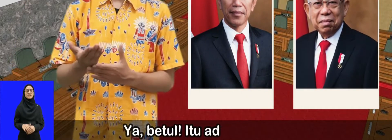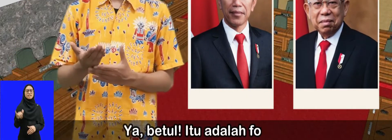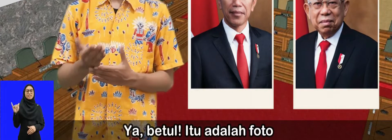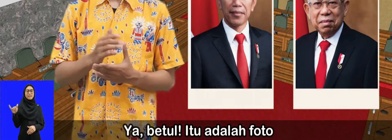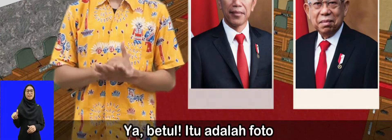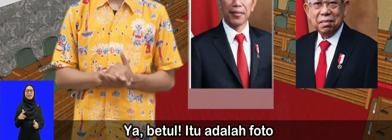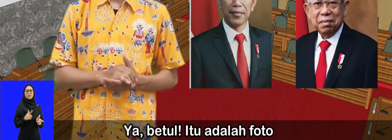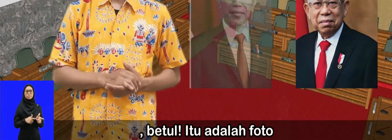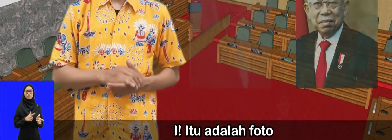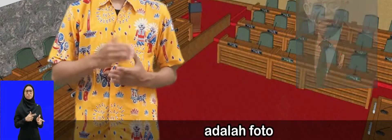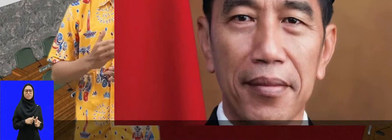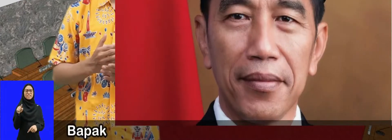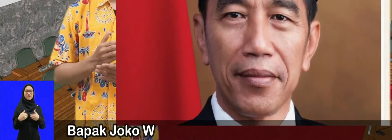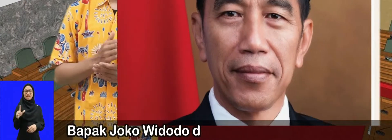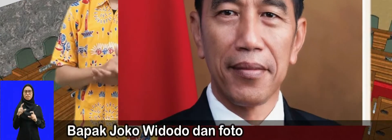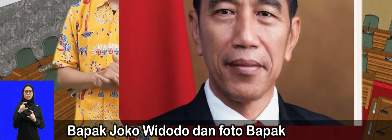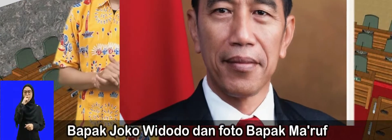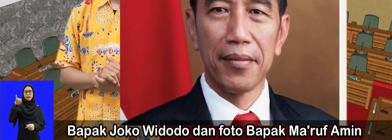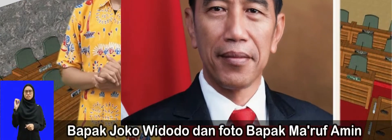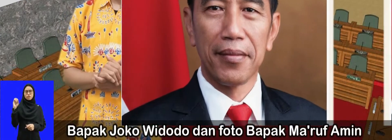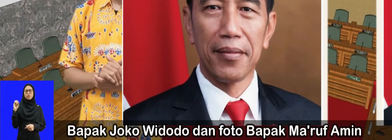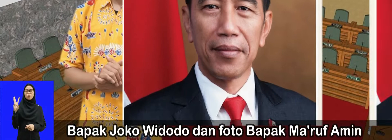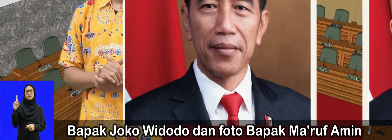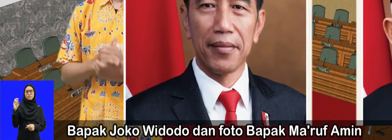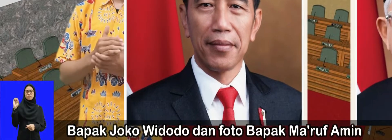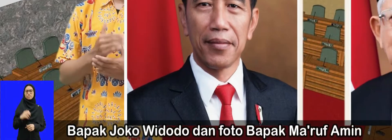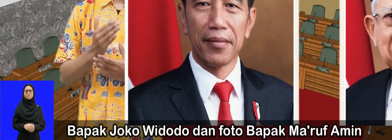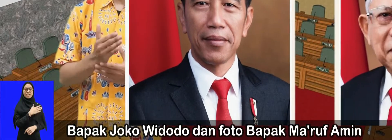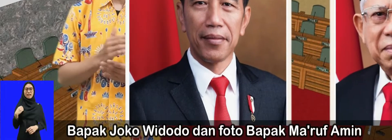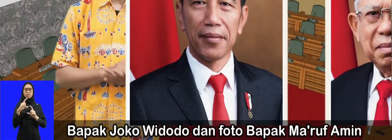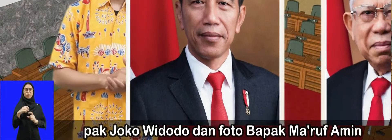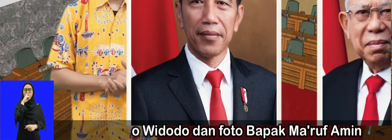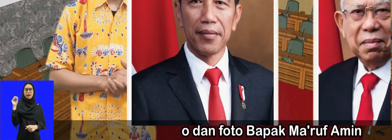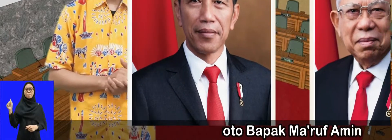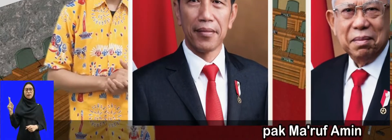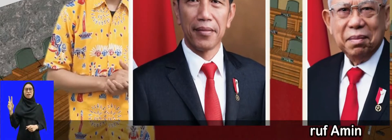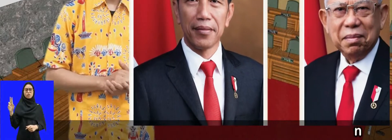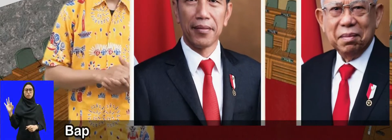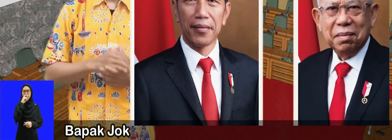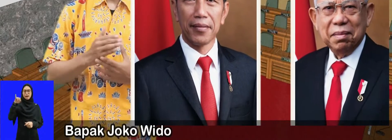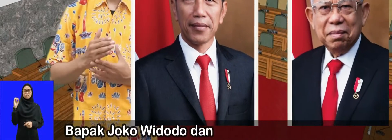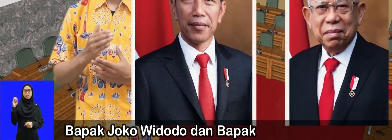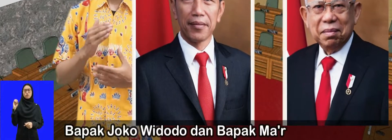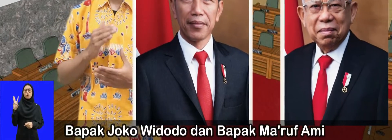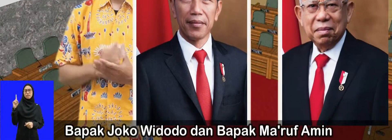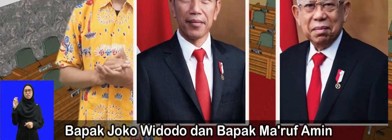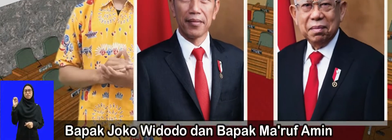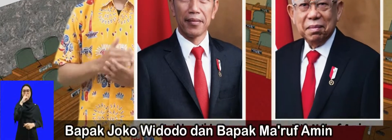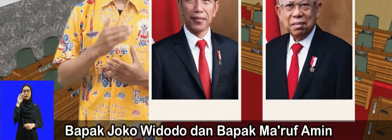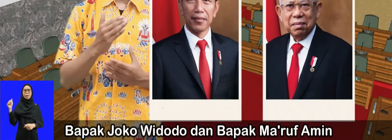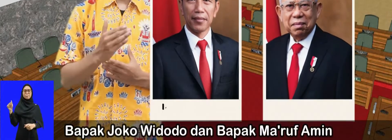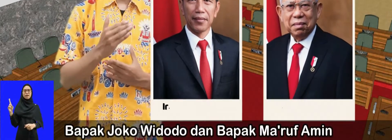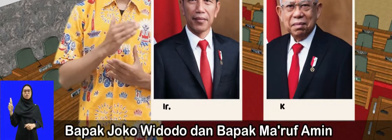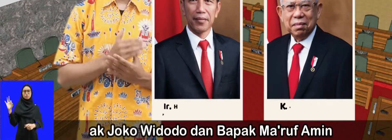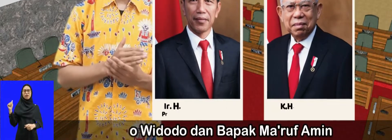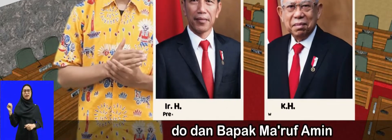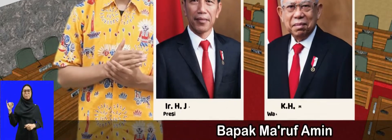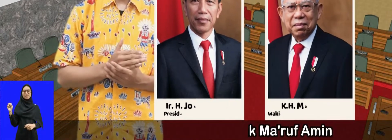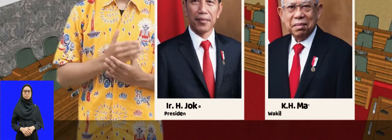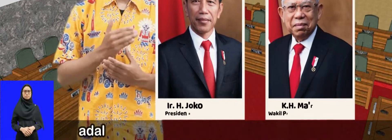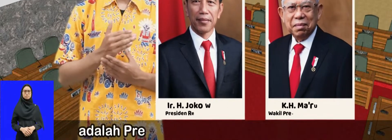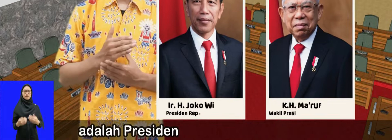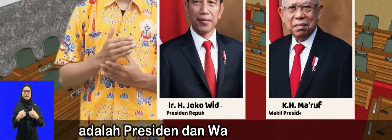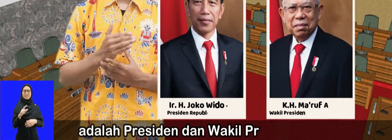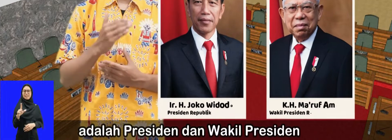Ya, betul. Itu adalah foto Bapak Joko Widodo dan foto Bapak Ma'ruf Amin. Bapak Joko Widodo dan Bapak Ma'ruf